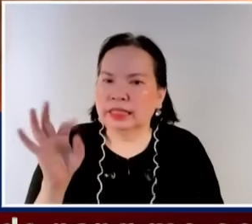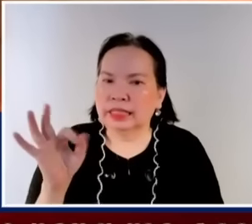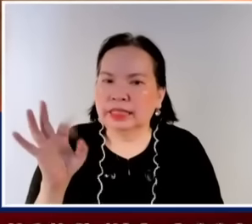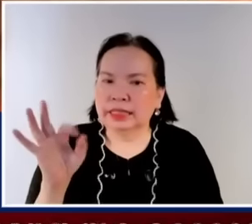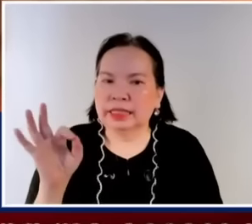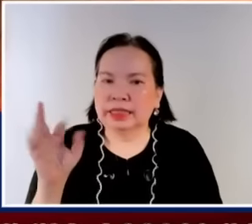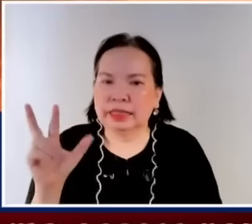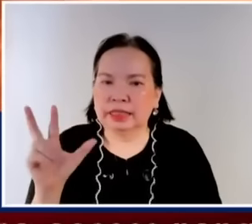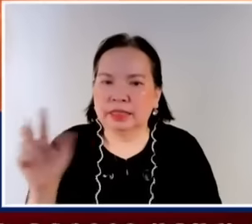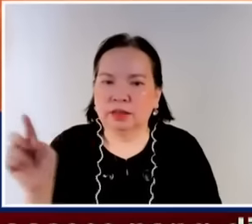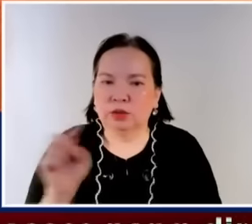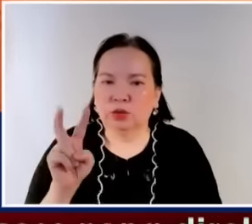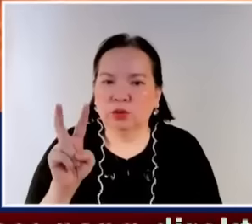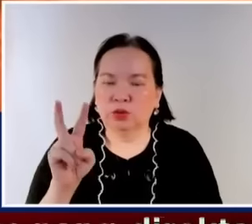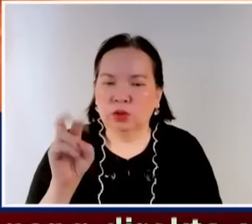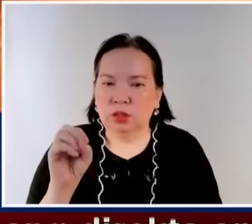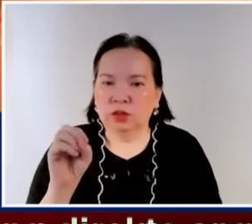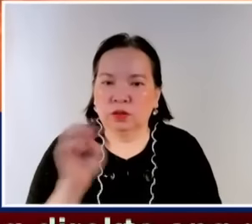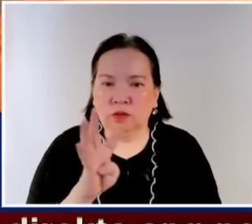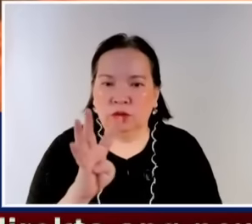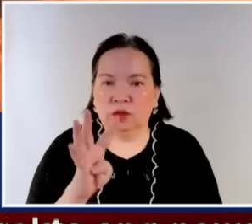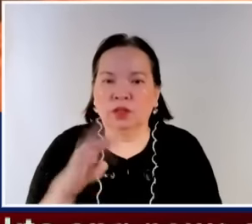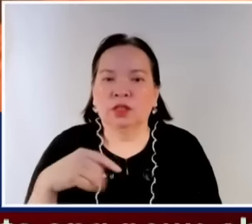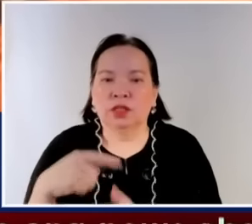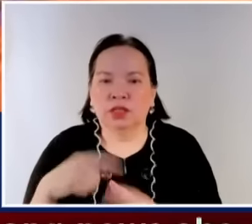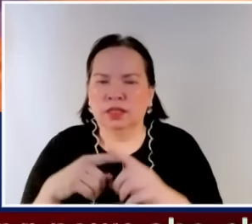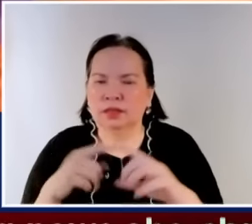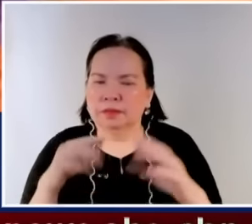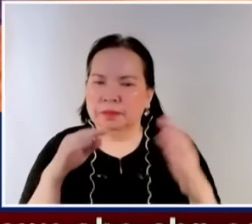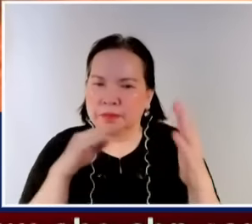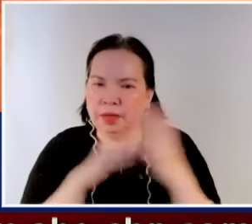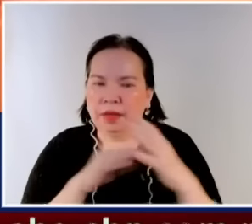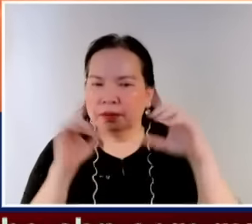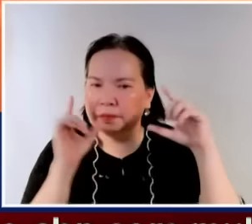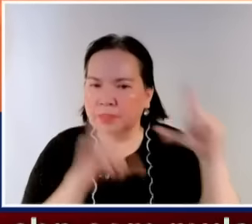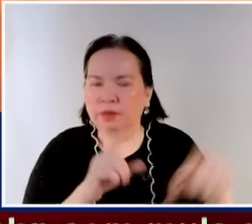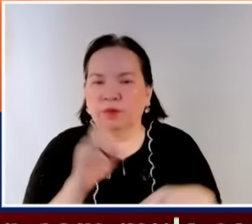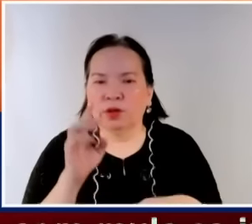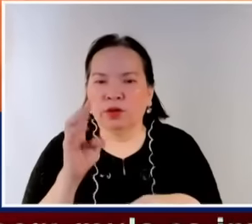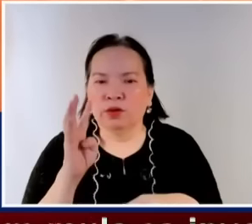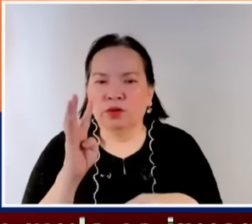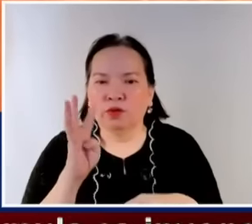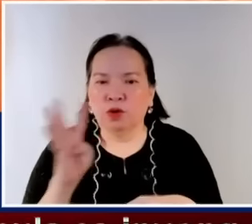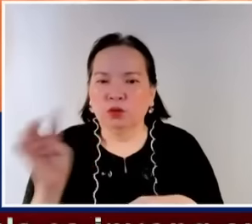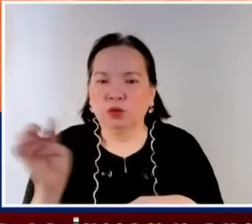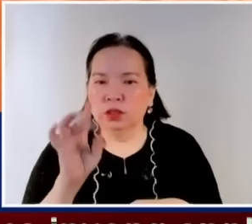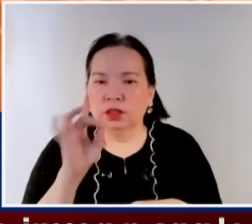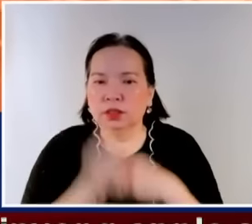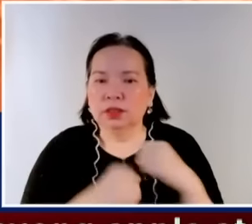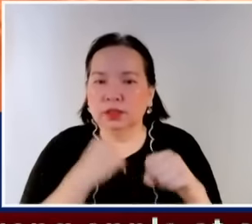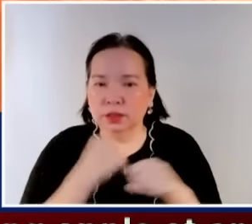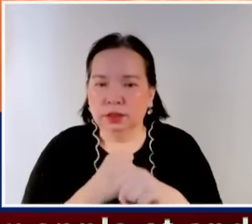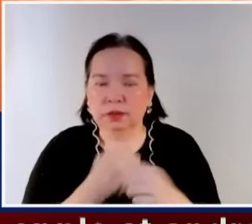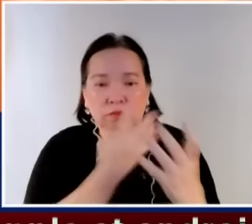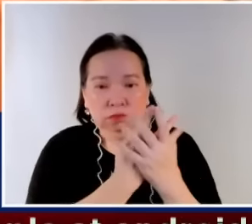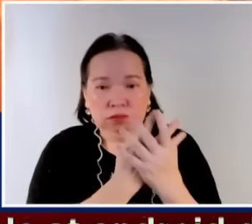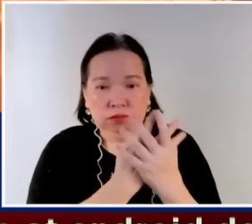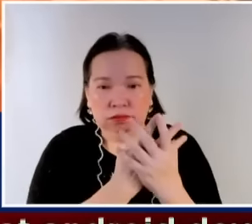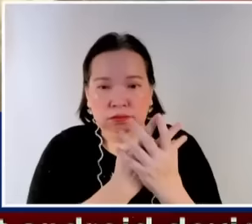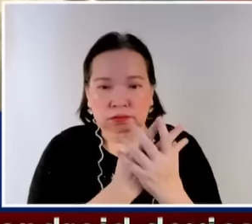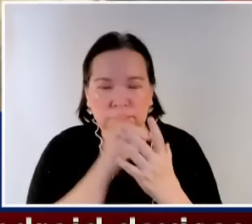2004. Sinentensya rin siya ng 4-8 taong pagkakulong dahil sa direct bribery at